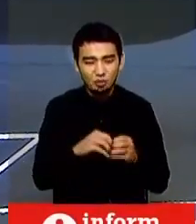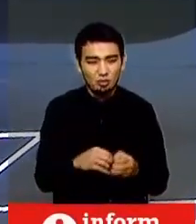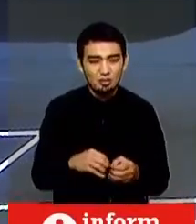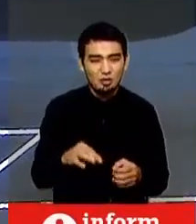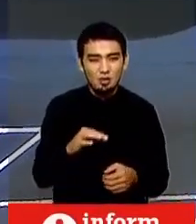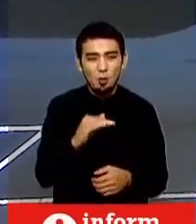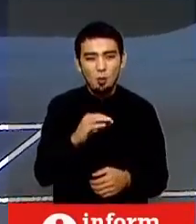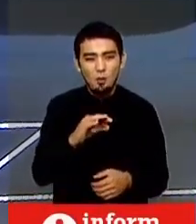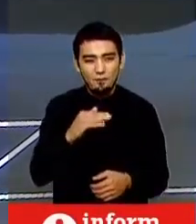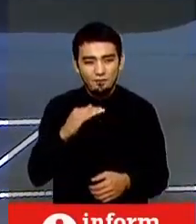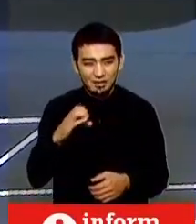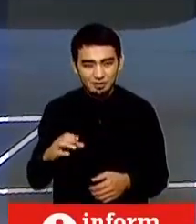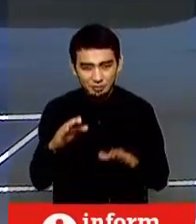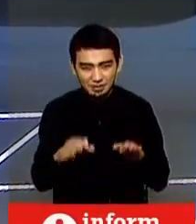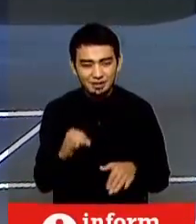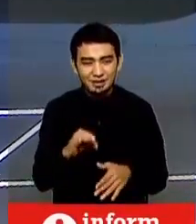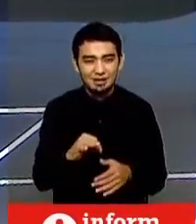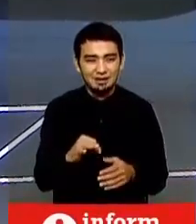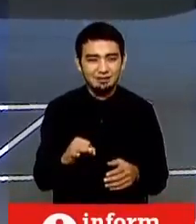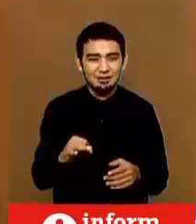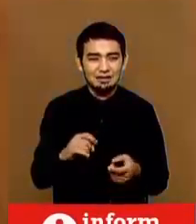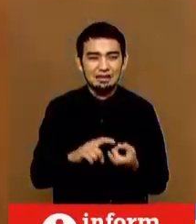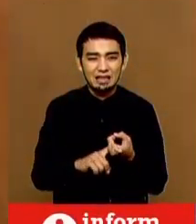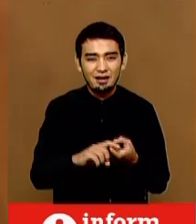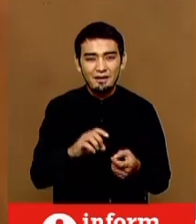офисные помещения и сеть фитнес-центров.